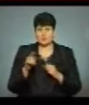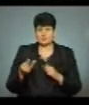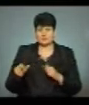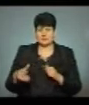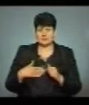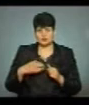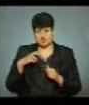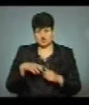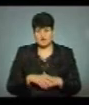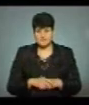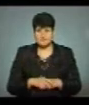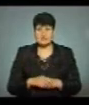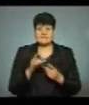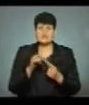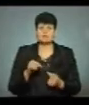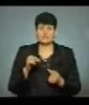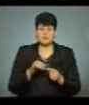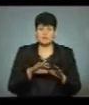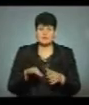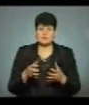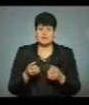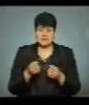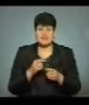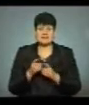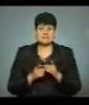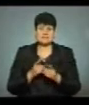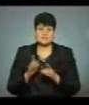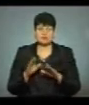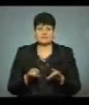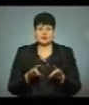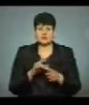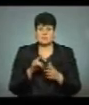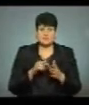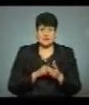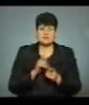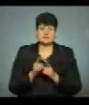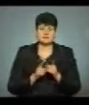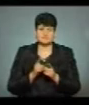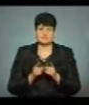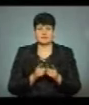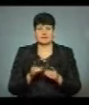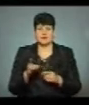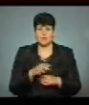нашої держави. І, відповідно, після прийняття змін до Конституції, тоді буде вирішуватись питання переформатування районів.